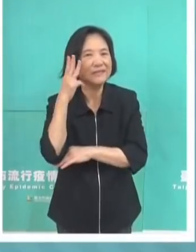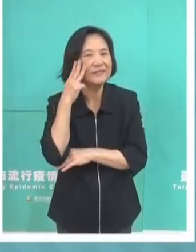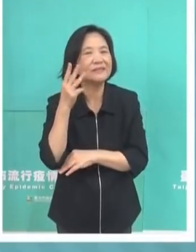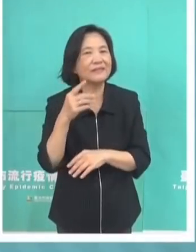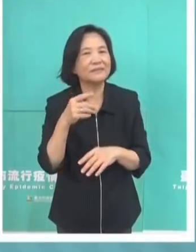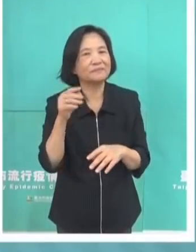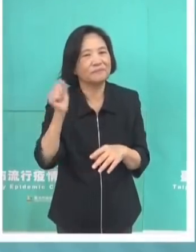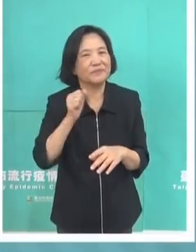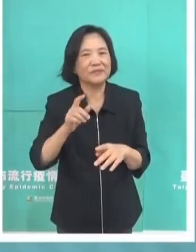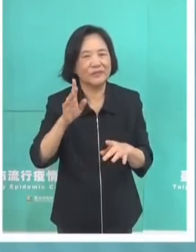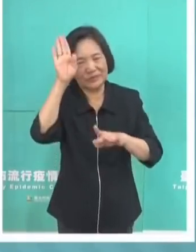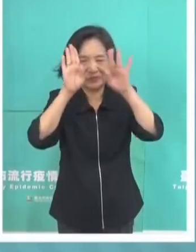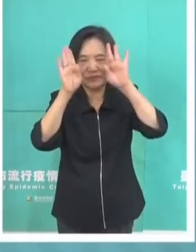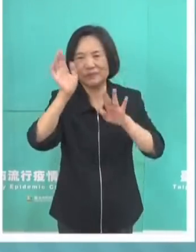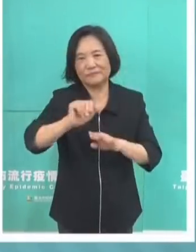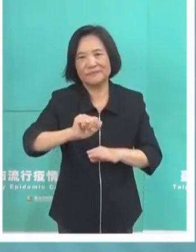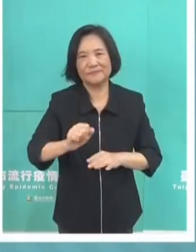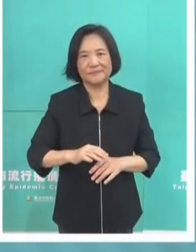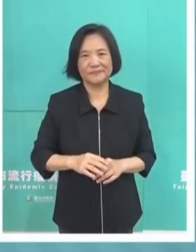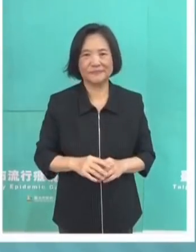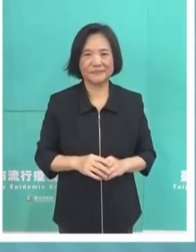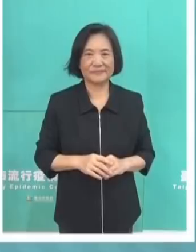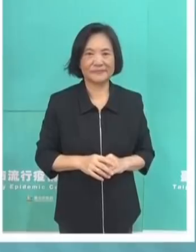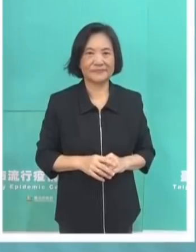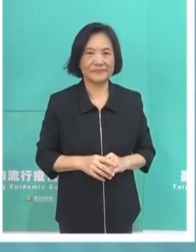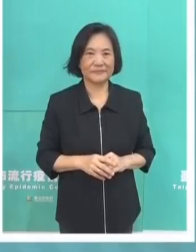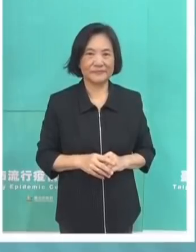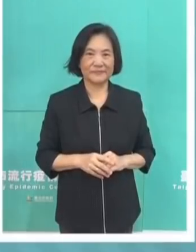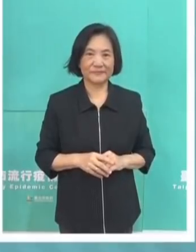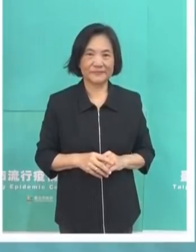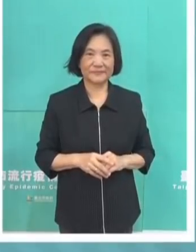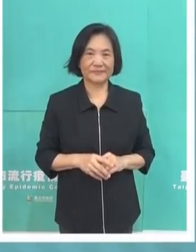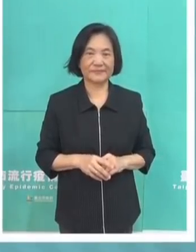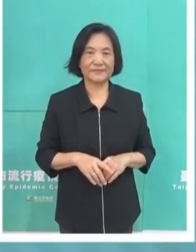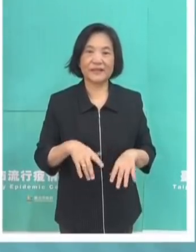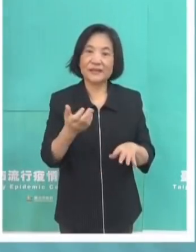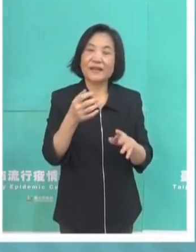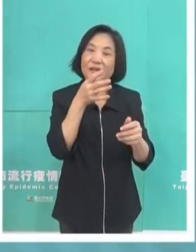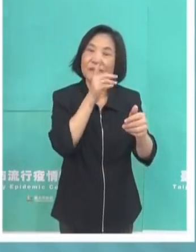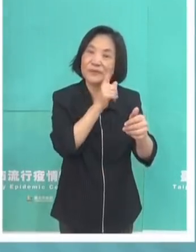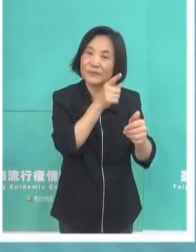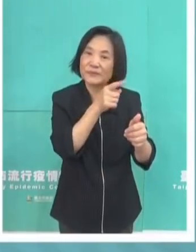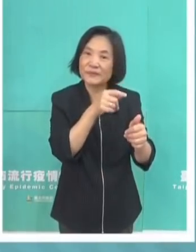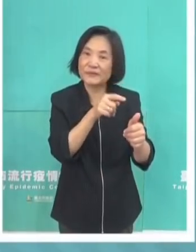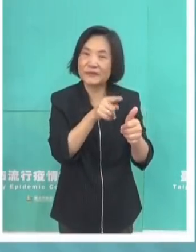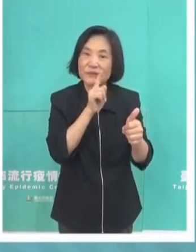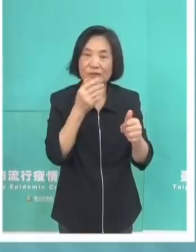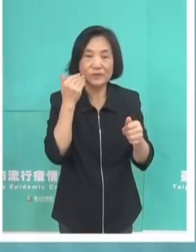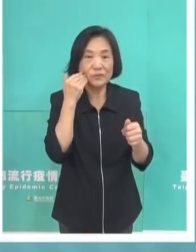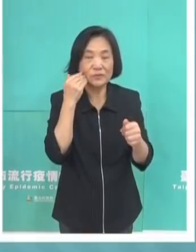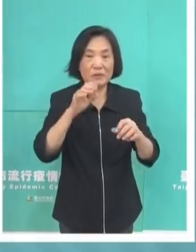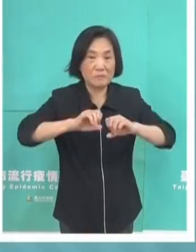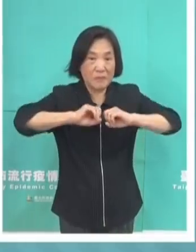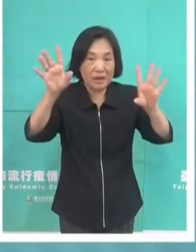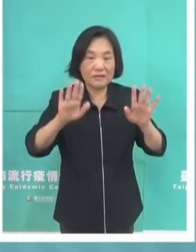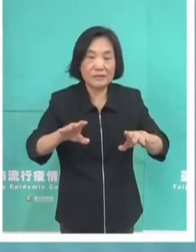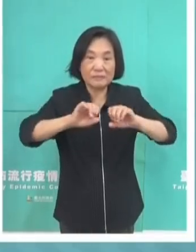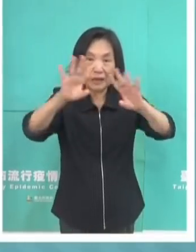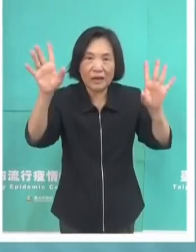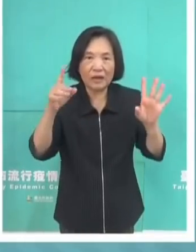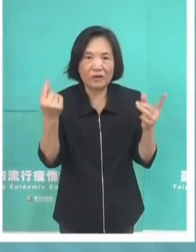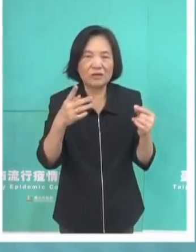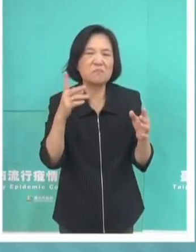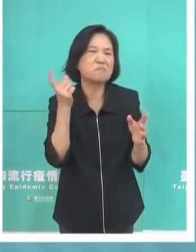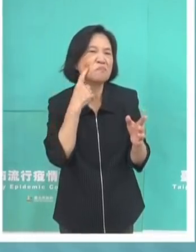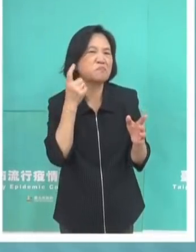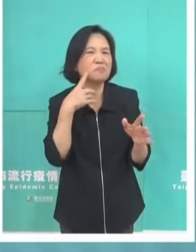的。 市长，那想继续提问一下，是说你刚才说，觉得这样先宣布就是算比较